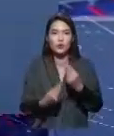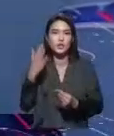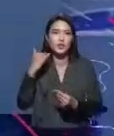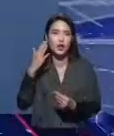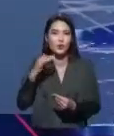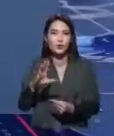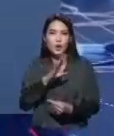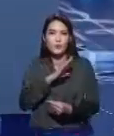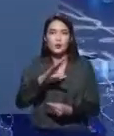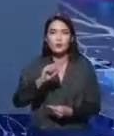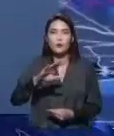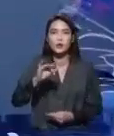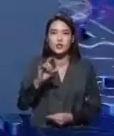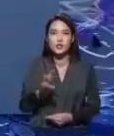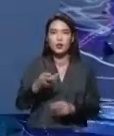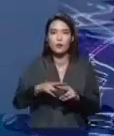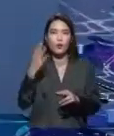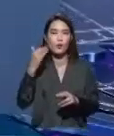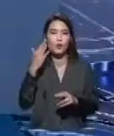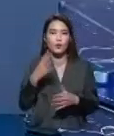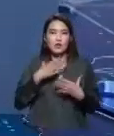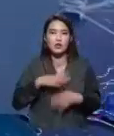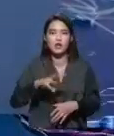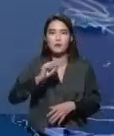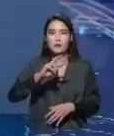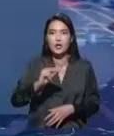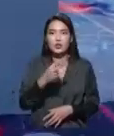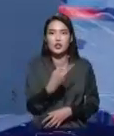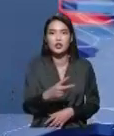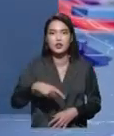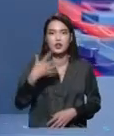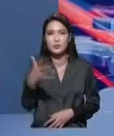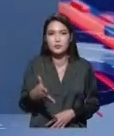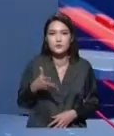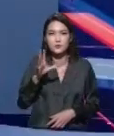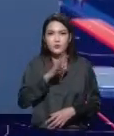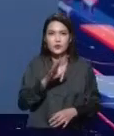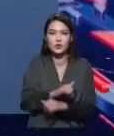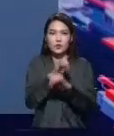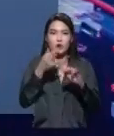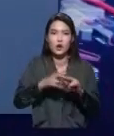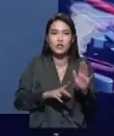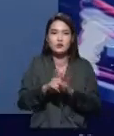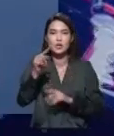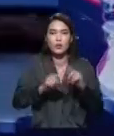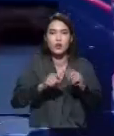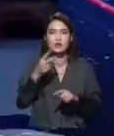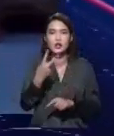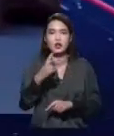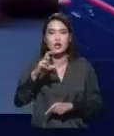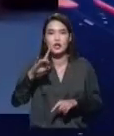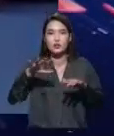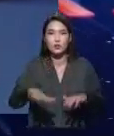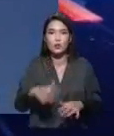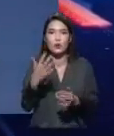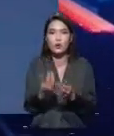жеңілірек болу керек. Путинцеваға бұл ойын оңай соқпады. Матч 2,5 сағатқа дейін созылды. Ойын барысында отандасымыз 2 эйс